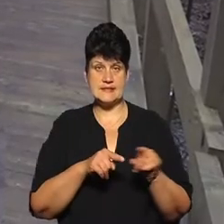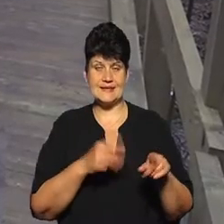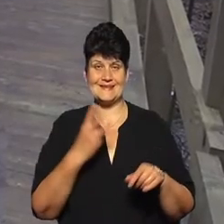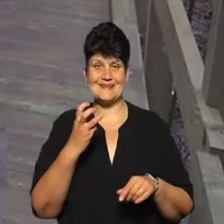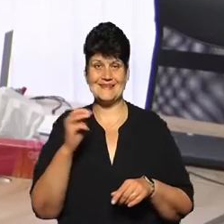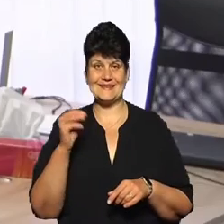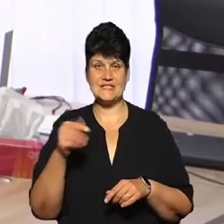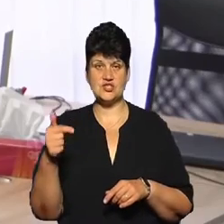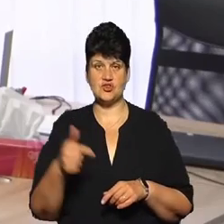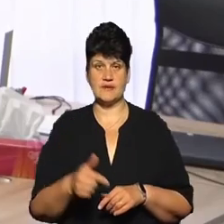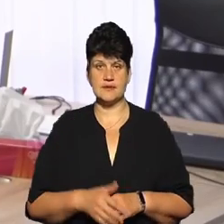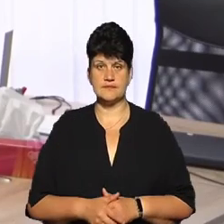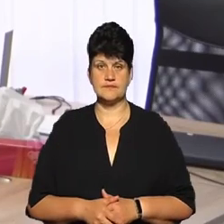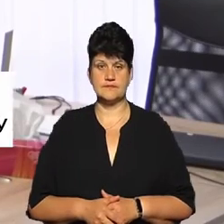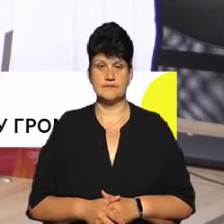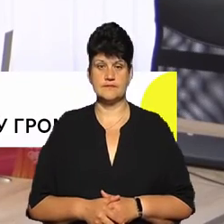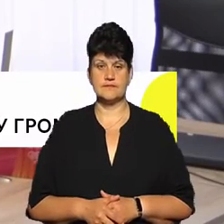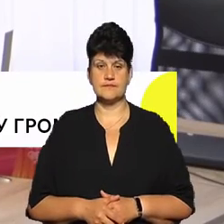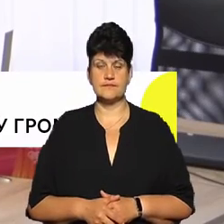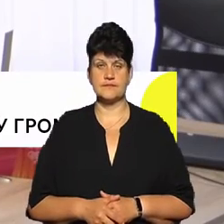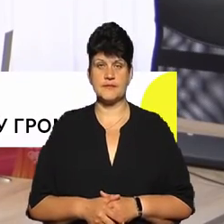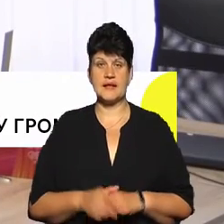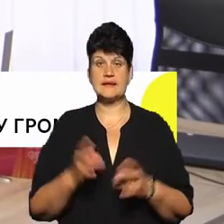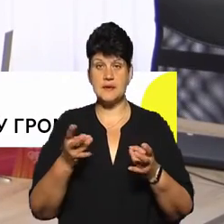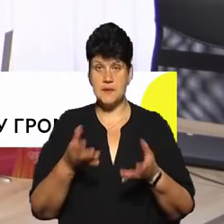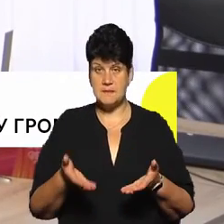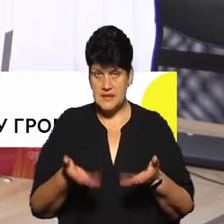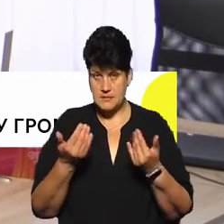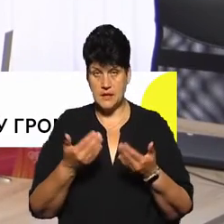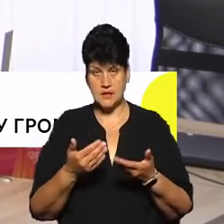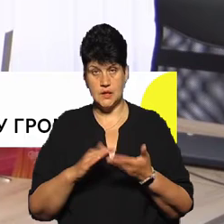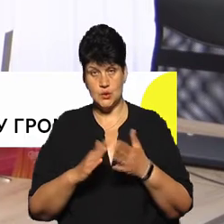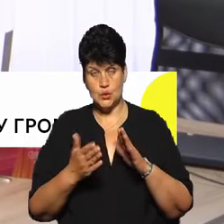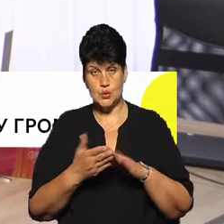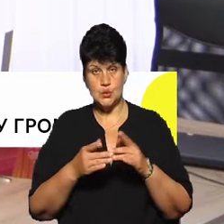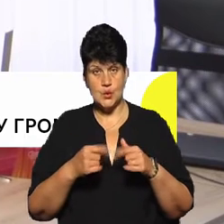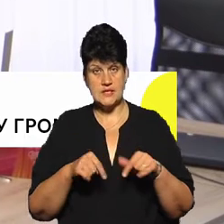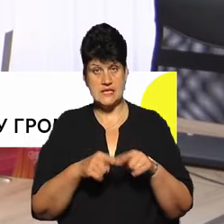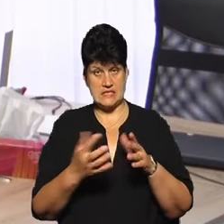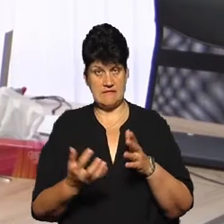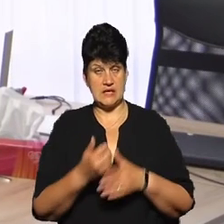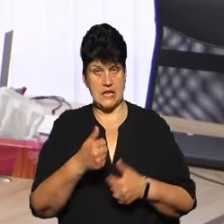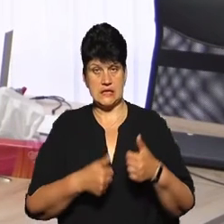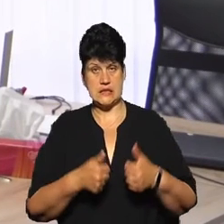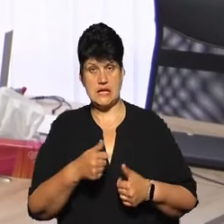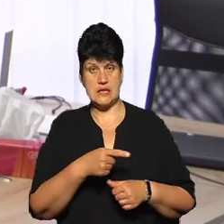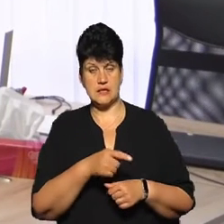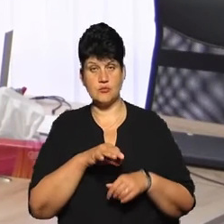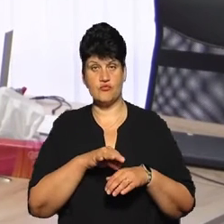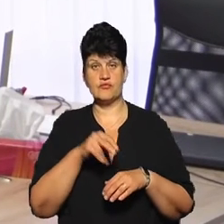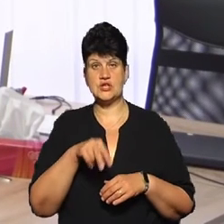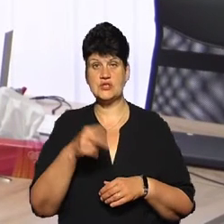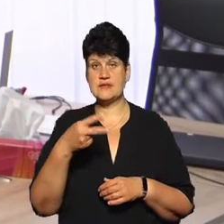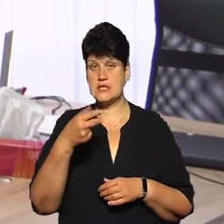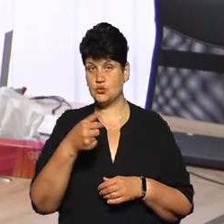гривень. Потрібно, власне, піднімати ту угоду з організацією, яка виграла даний тендер, який проводився у 2020 році, і